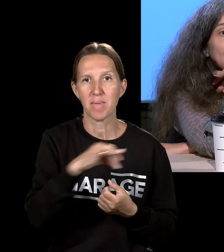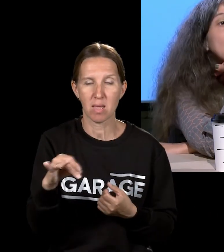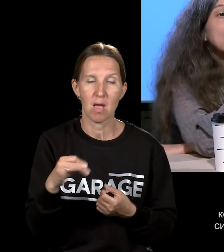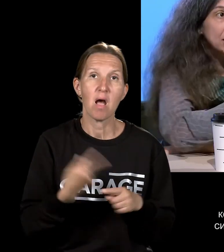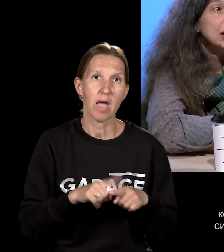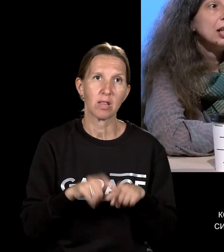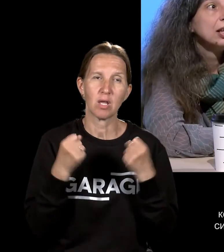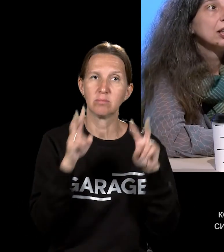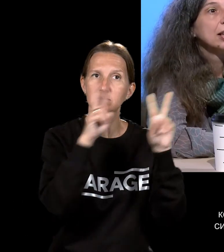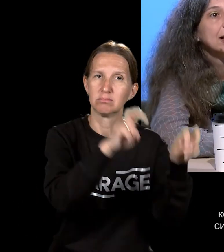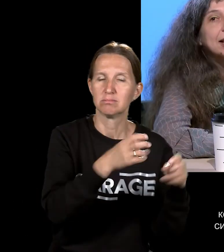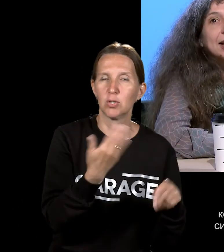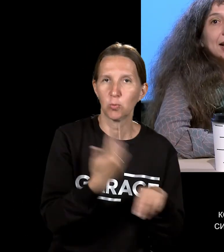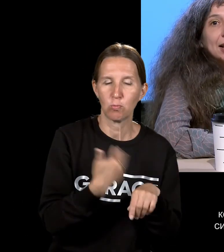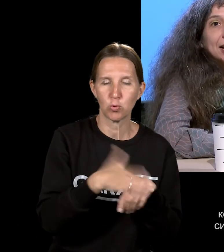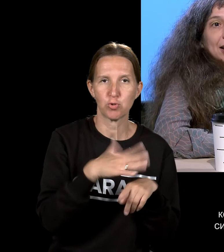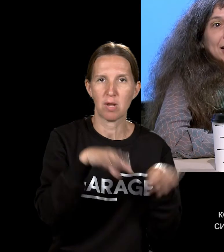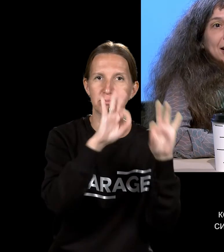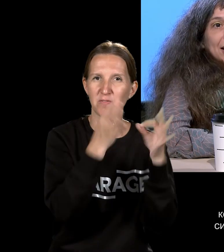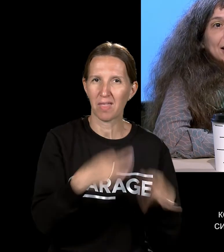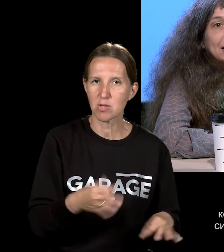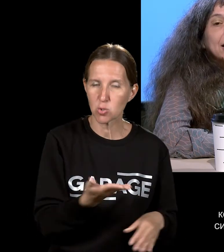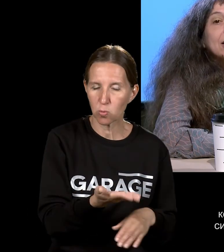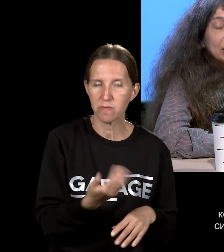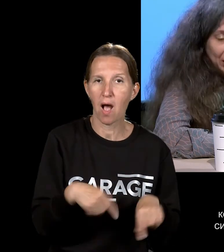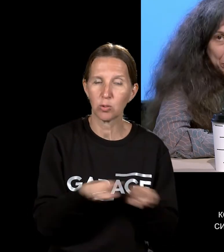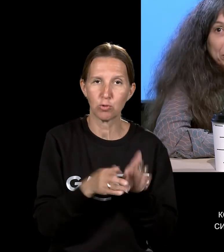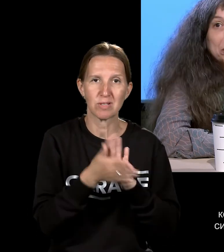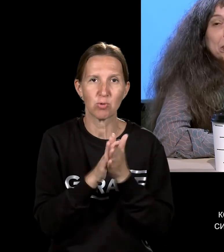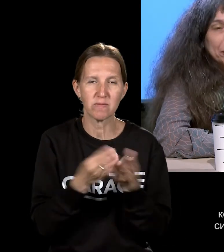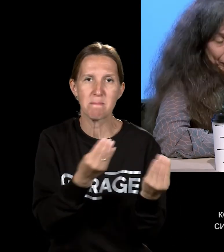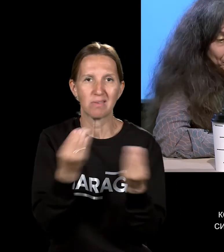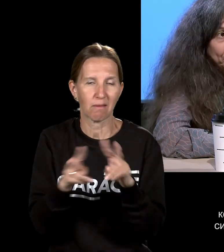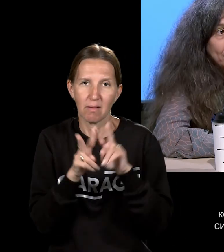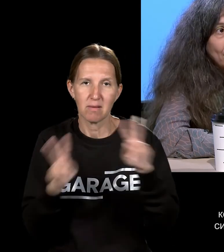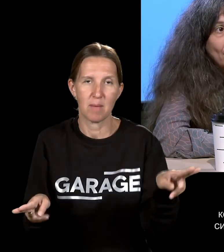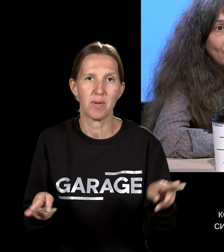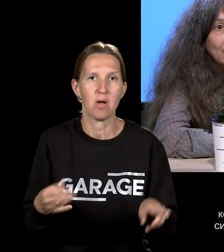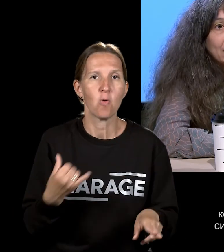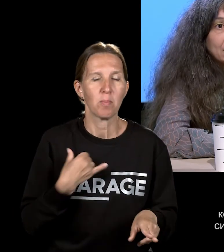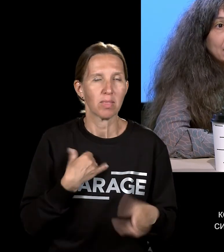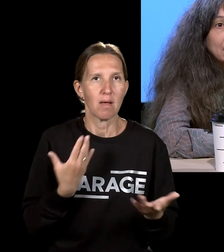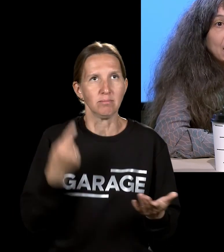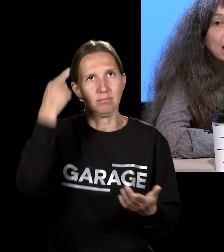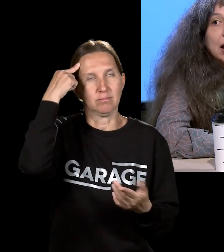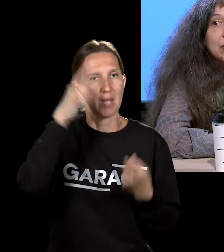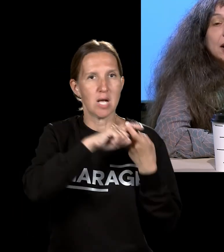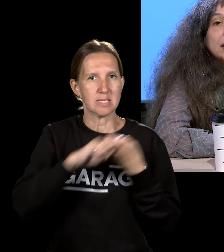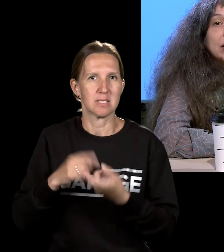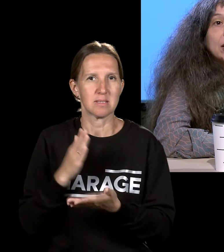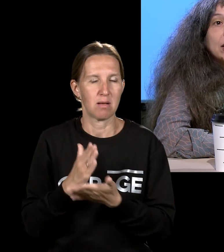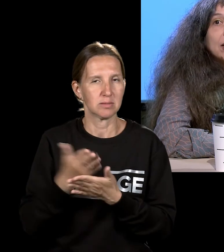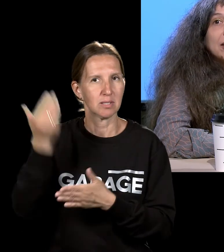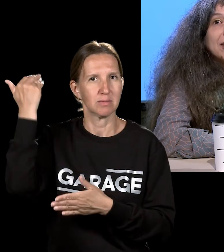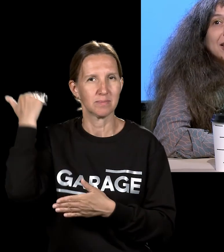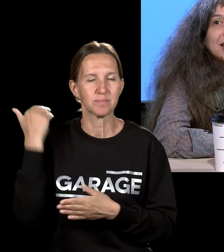Геркуланума, которые были сделаны. Конечно, не являются сопротивлениями искусства, но вот они и ситуативны, и вот та же техника, материал. Меня